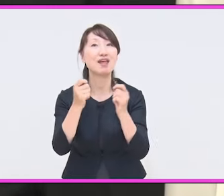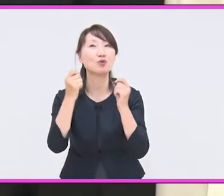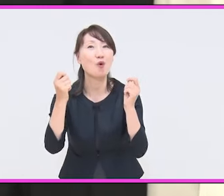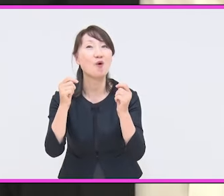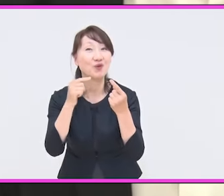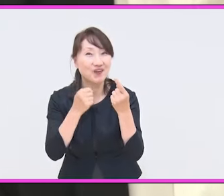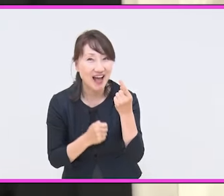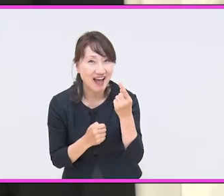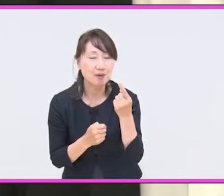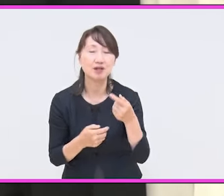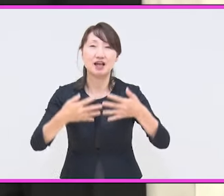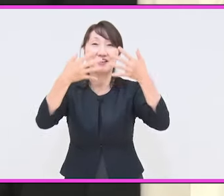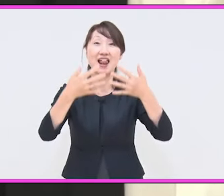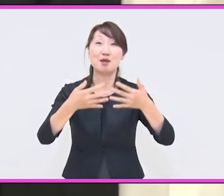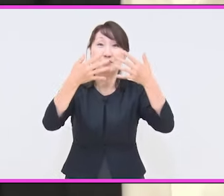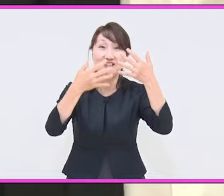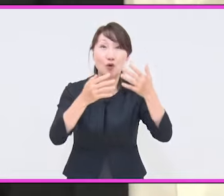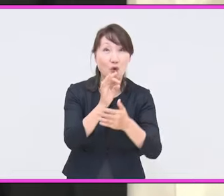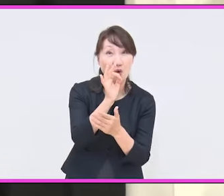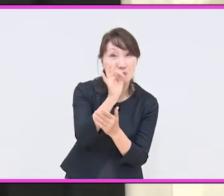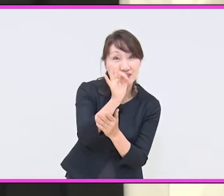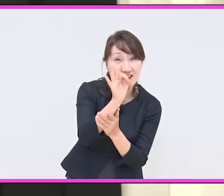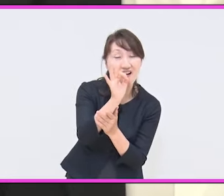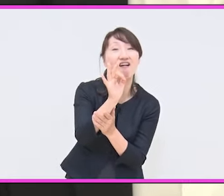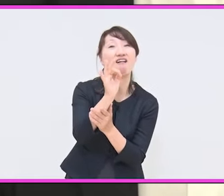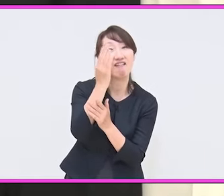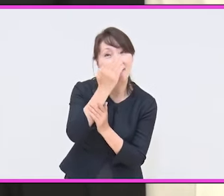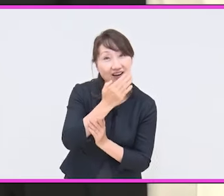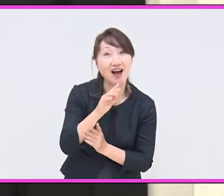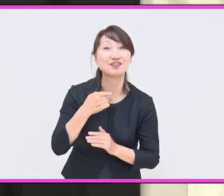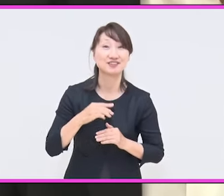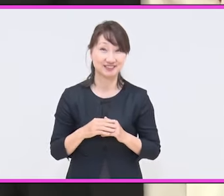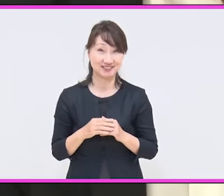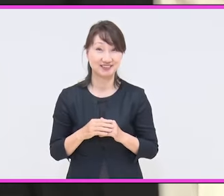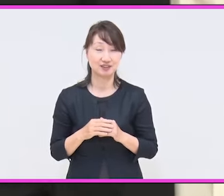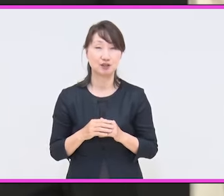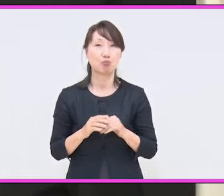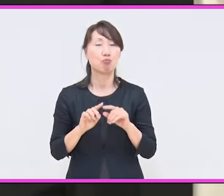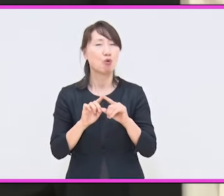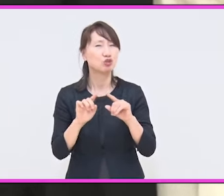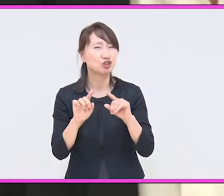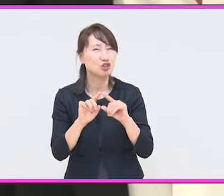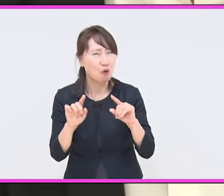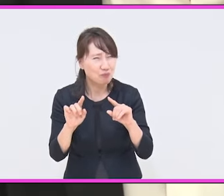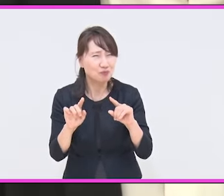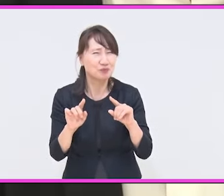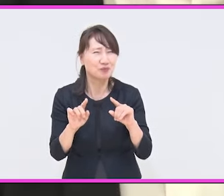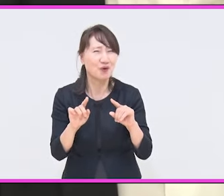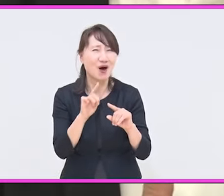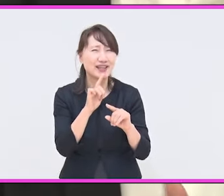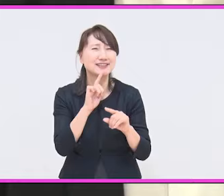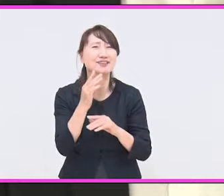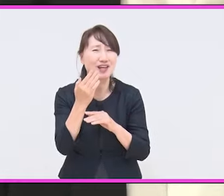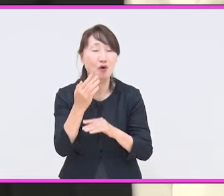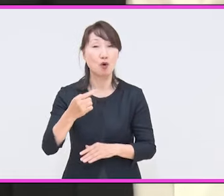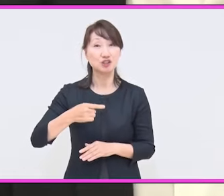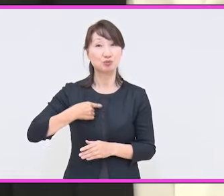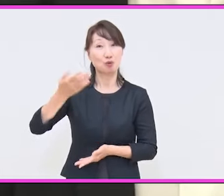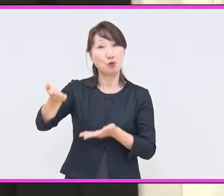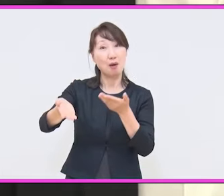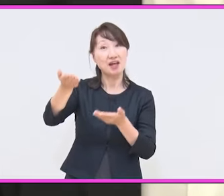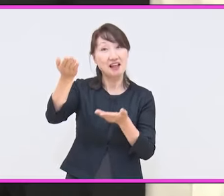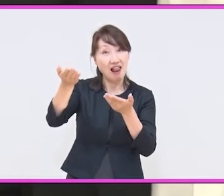ったりとか、そういう番組とかで見させていただいたことあるんですけど、まあ、まあもちろん当然っちゃ当然なんですけど、もう自分よ